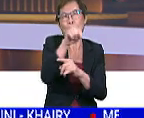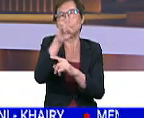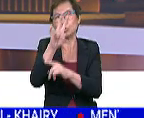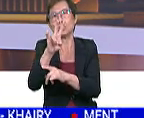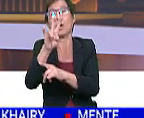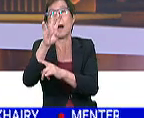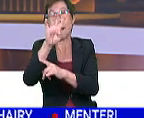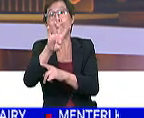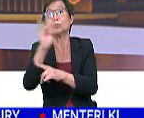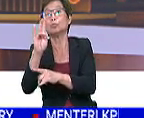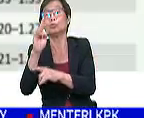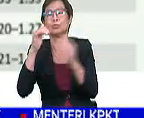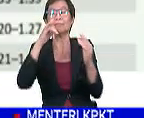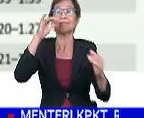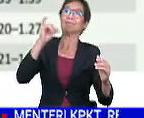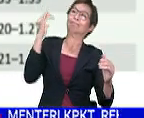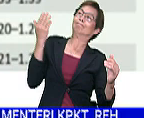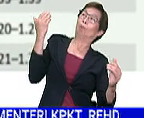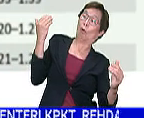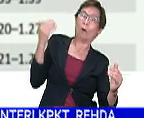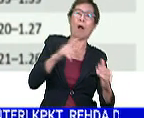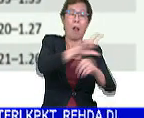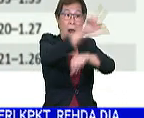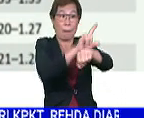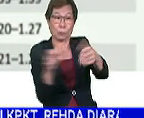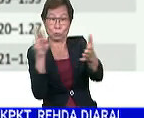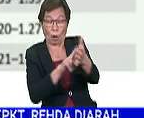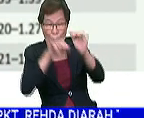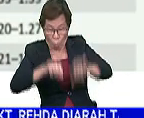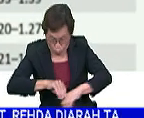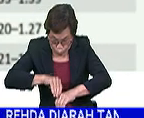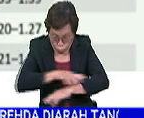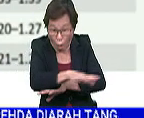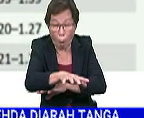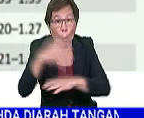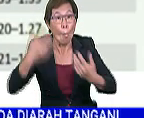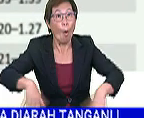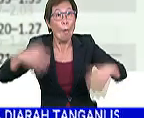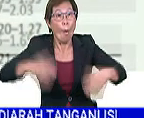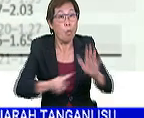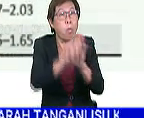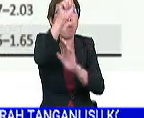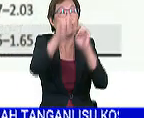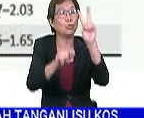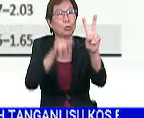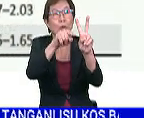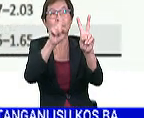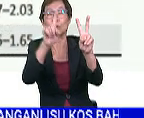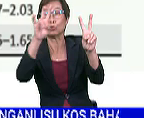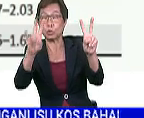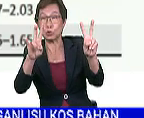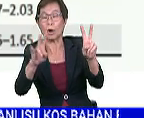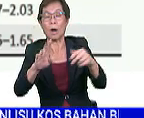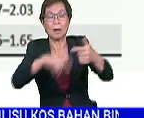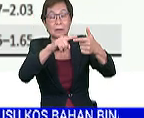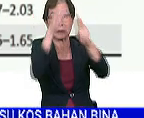hari sebelumnya Labuan mencatat kadar kebolehjangkitan tertinggi iaitu 2.17 ia